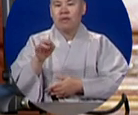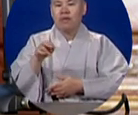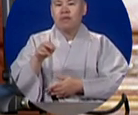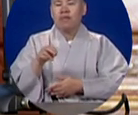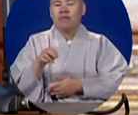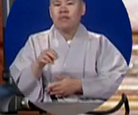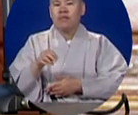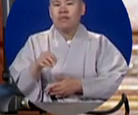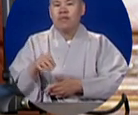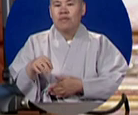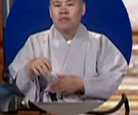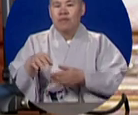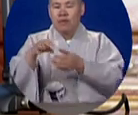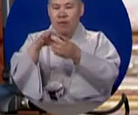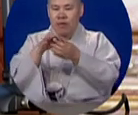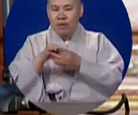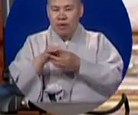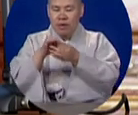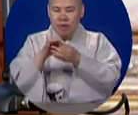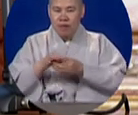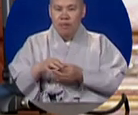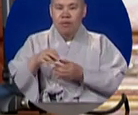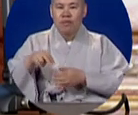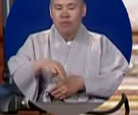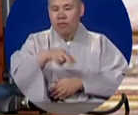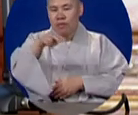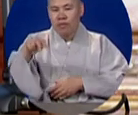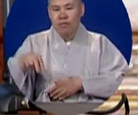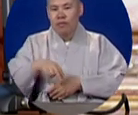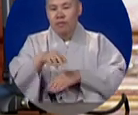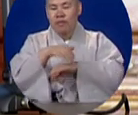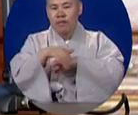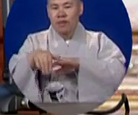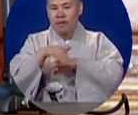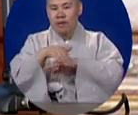어디 안 끼는 데가 없는 심소예요 그게